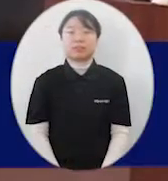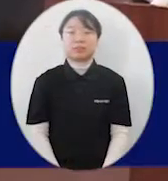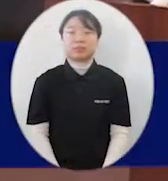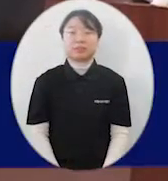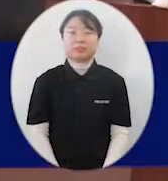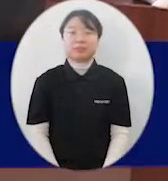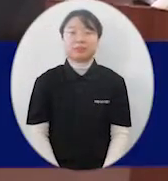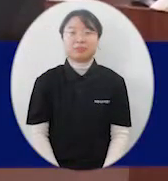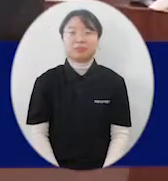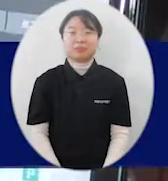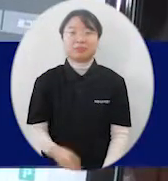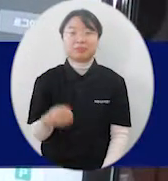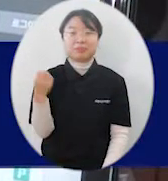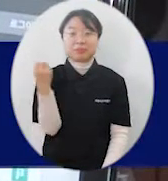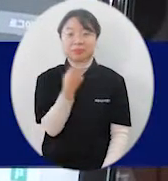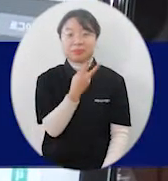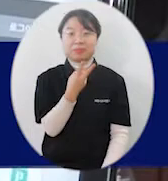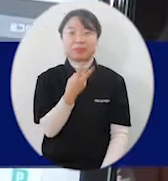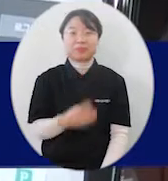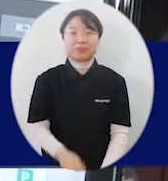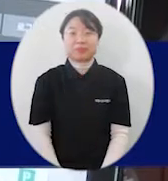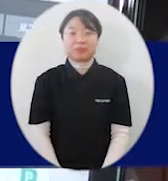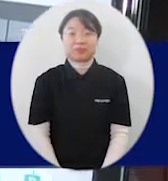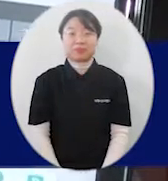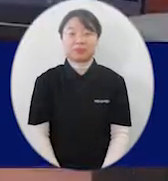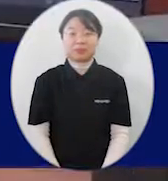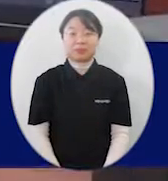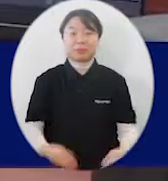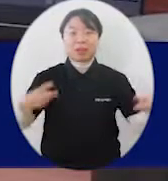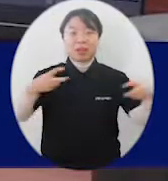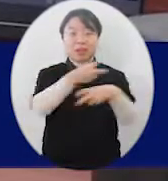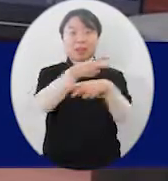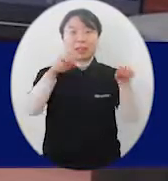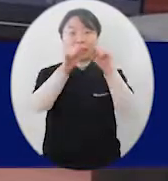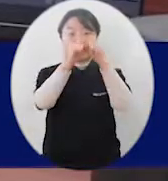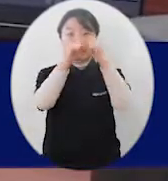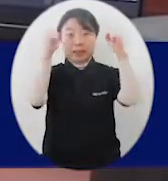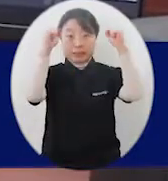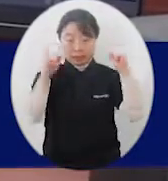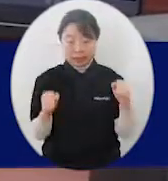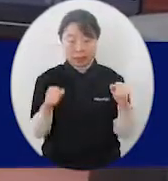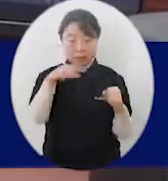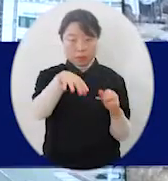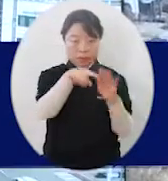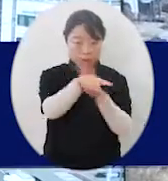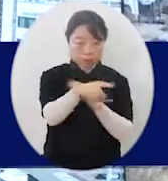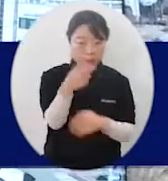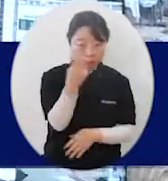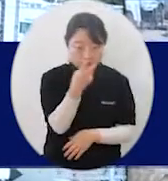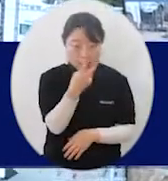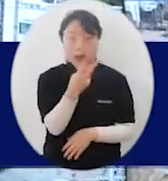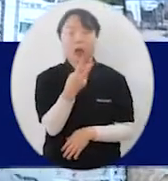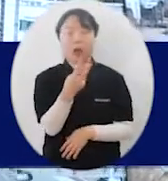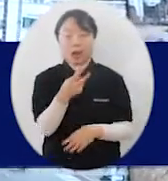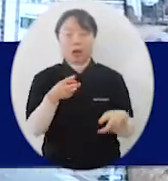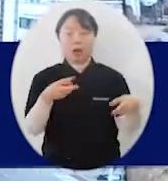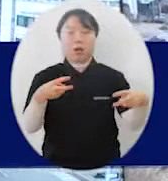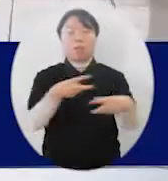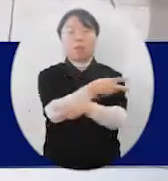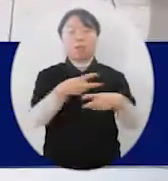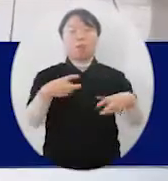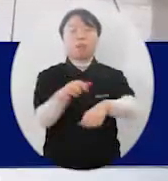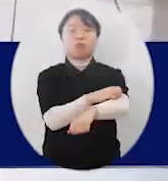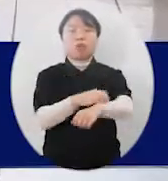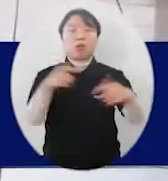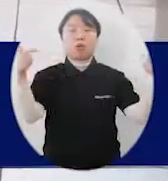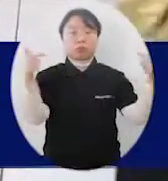차세대 지능형 교통시스템 구축 현장을 방문해 시스템 운영으로 불필요한 신호 대기 시간을 줄이고 교통 체증을